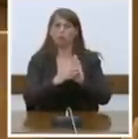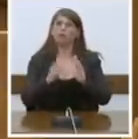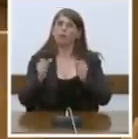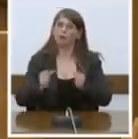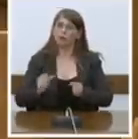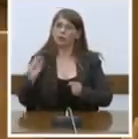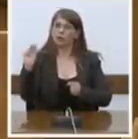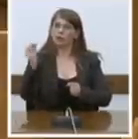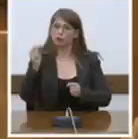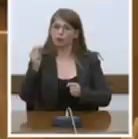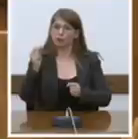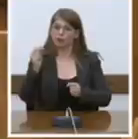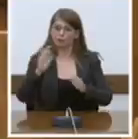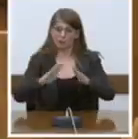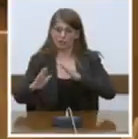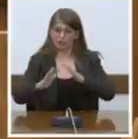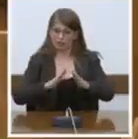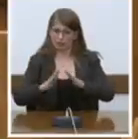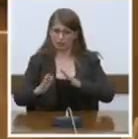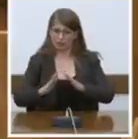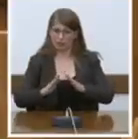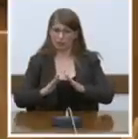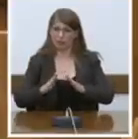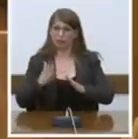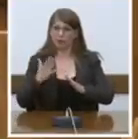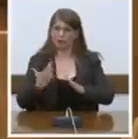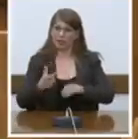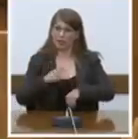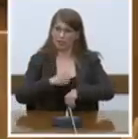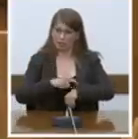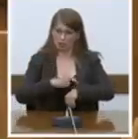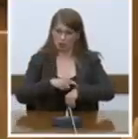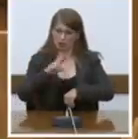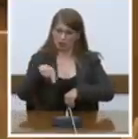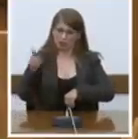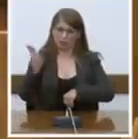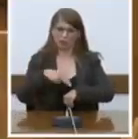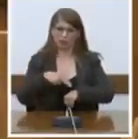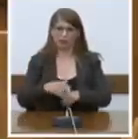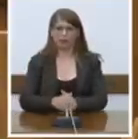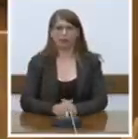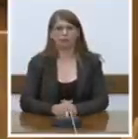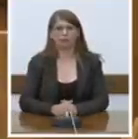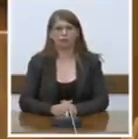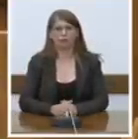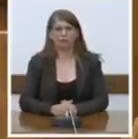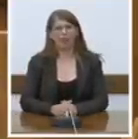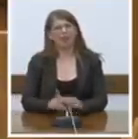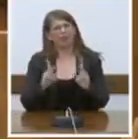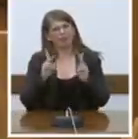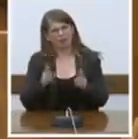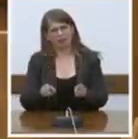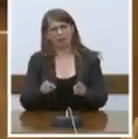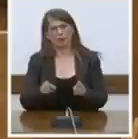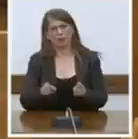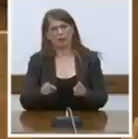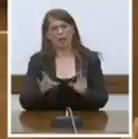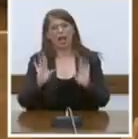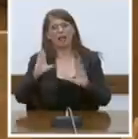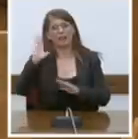βουλευτική ασυλία και είναι η ώρα να καταργηθεί. για να πάψει η